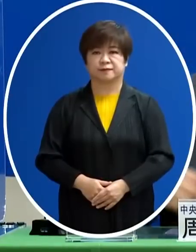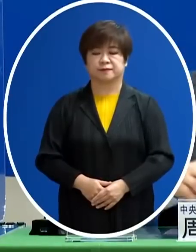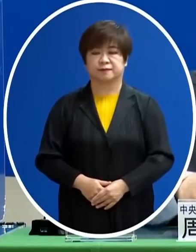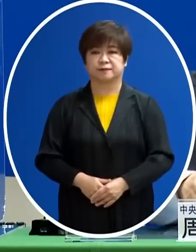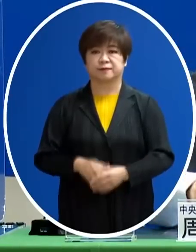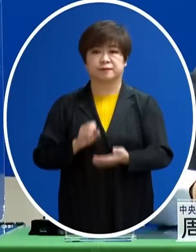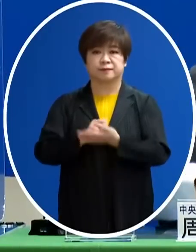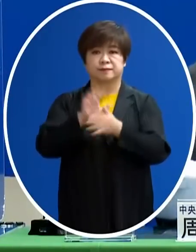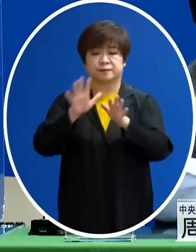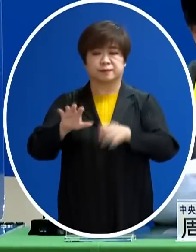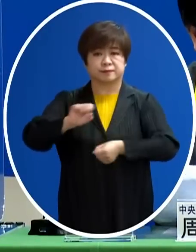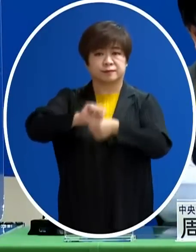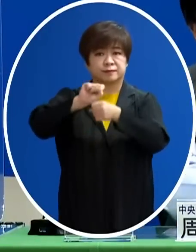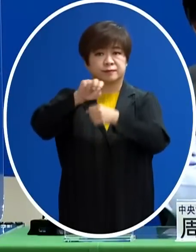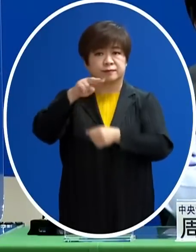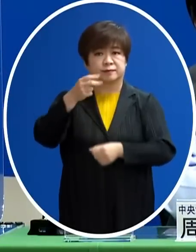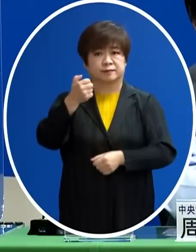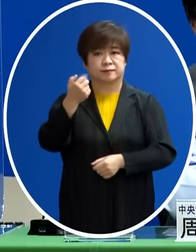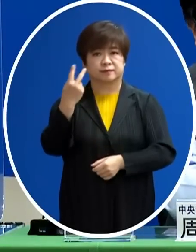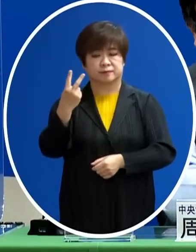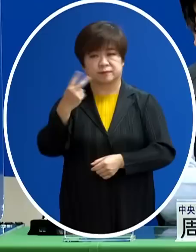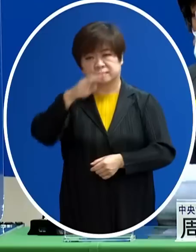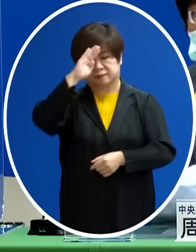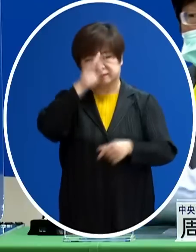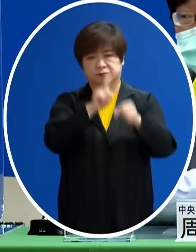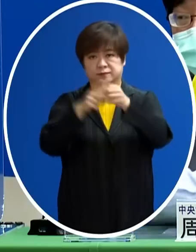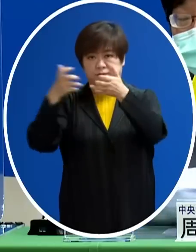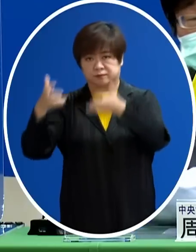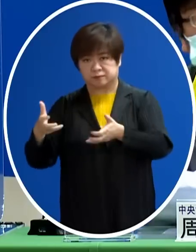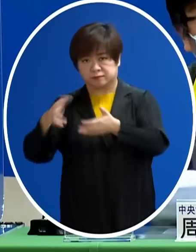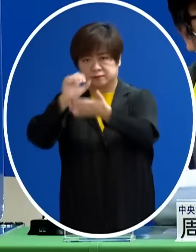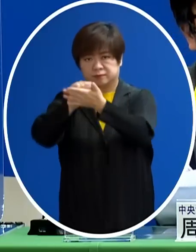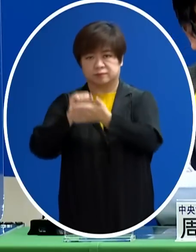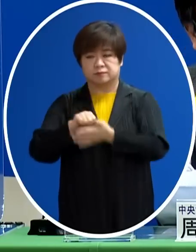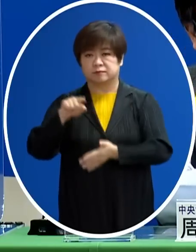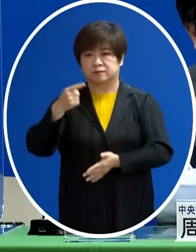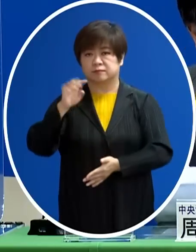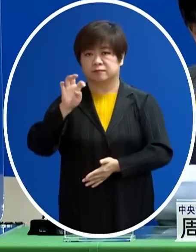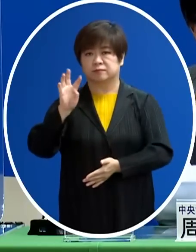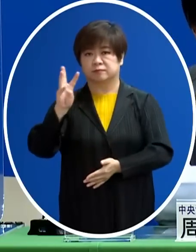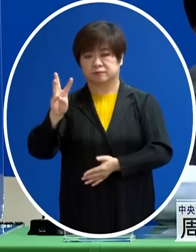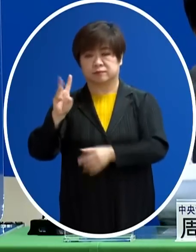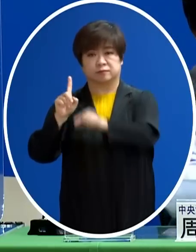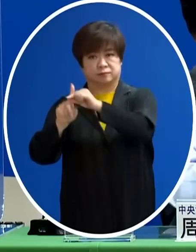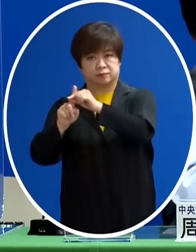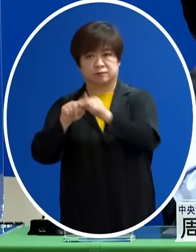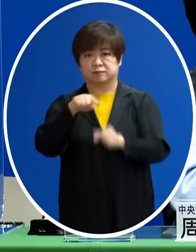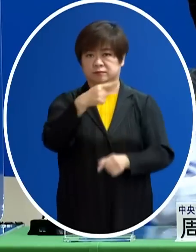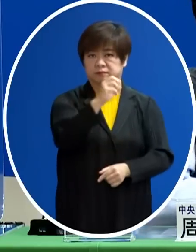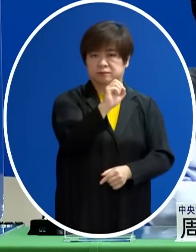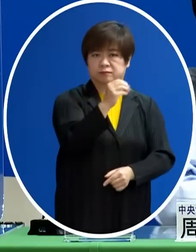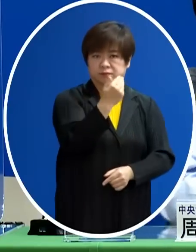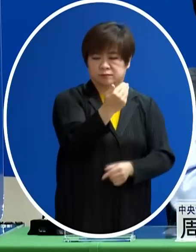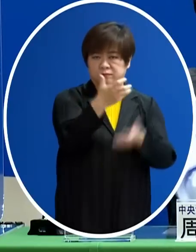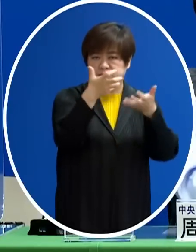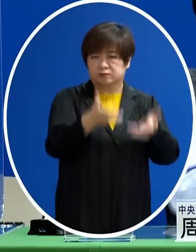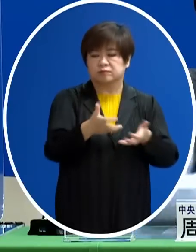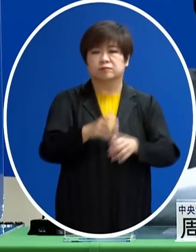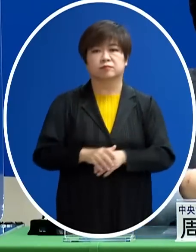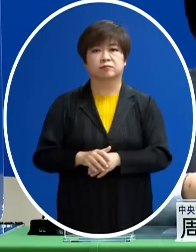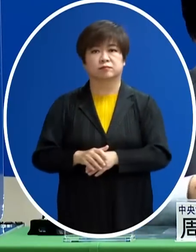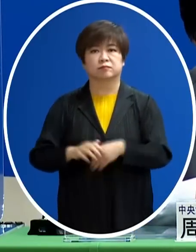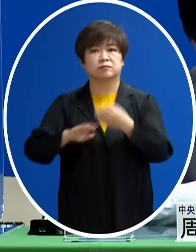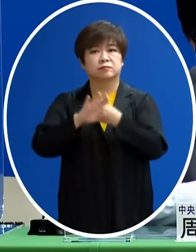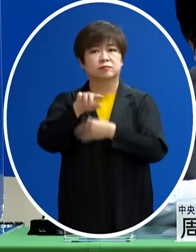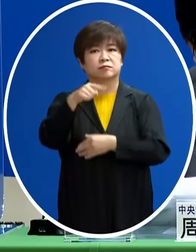好，今日我们新增是252例的中重症病例，其中143例是中症，109例是重症，另